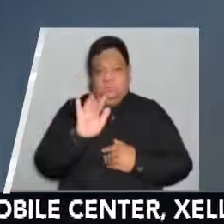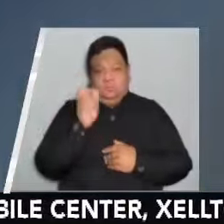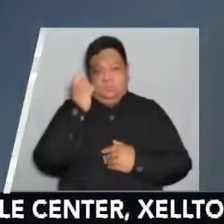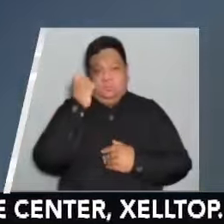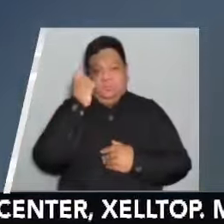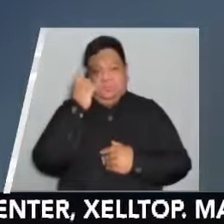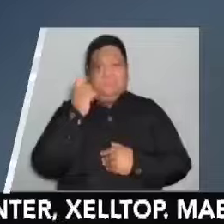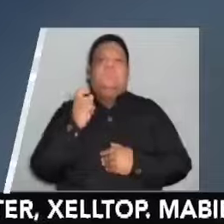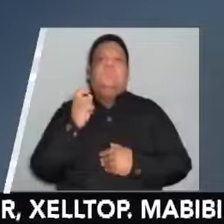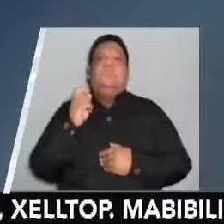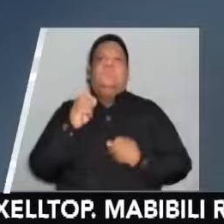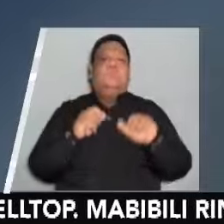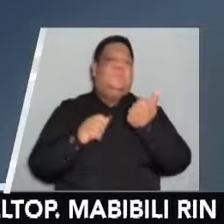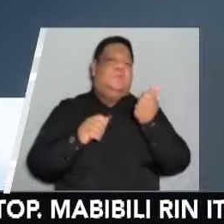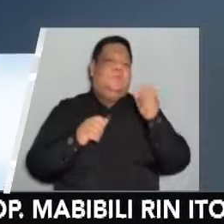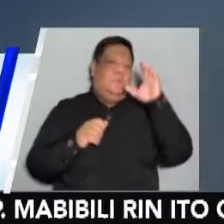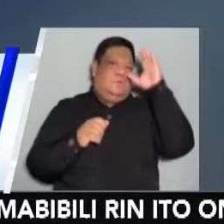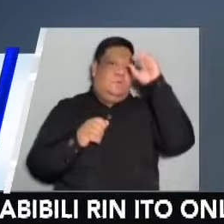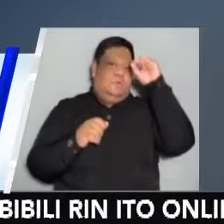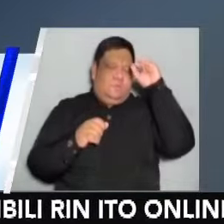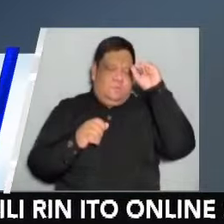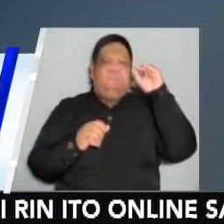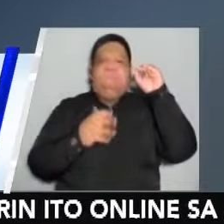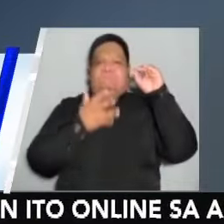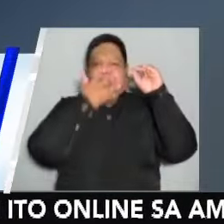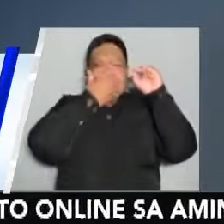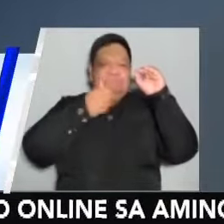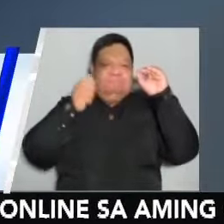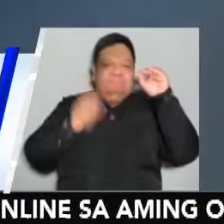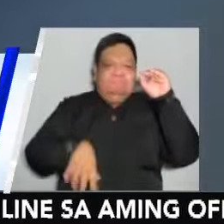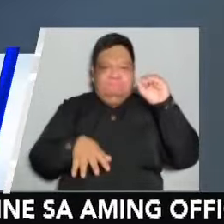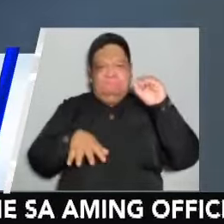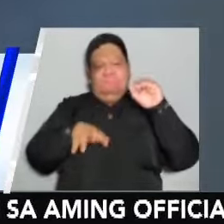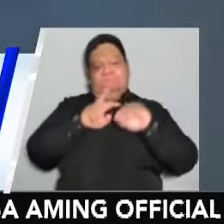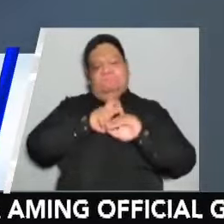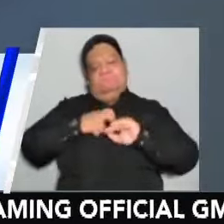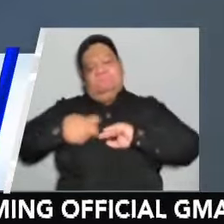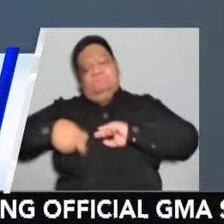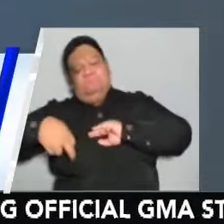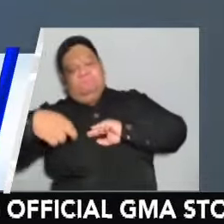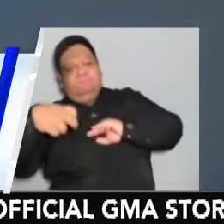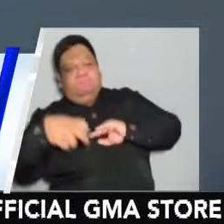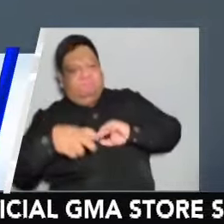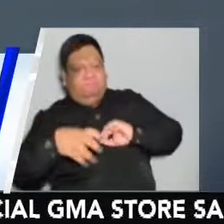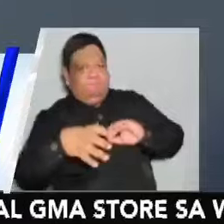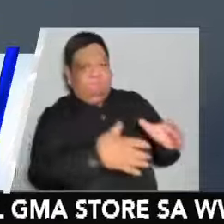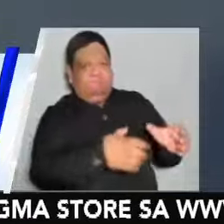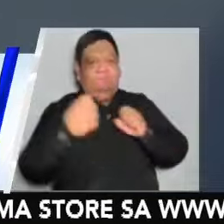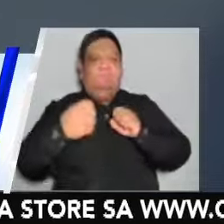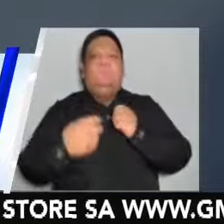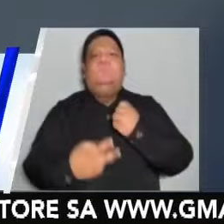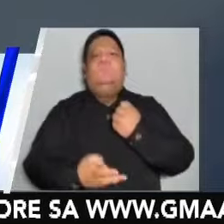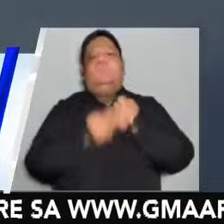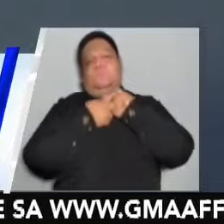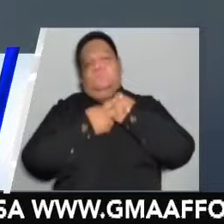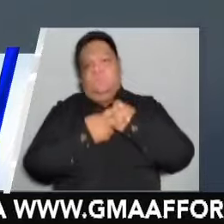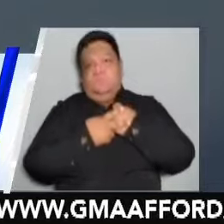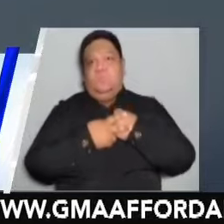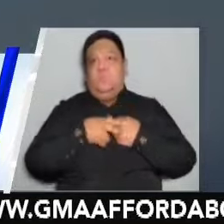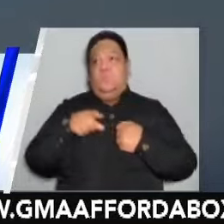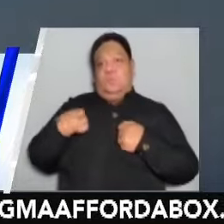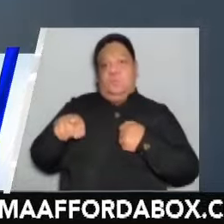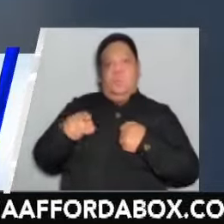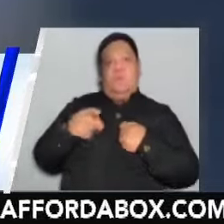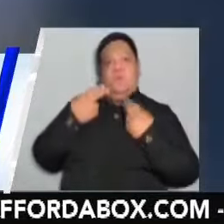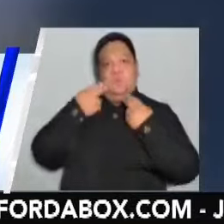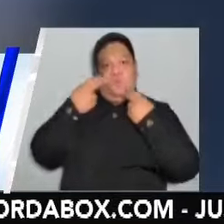ang bisbuhay na lumapit at iniligtas po ang bata. Dahil sa kanyang kabayanihan, kinilala ng kanilang local government ang lalaking nagligtas